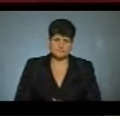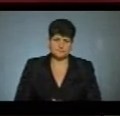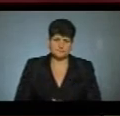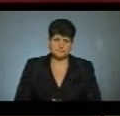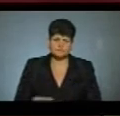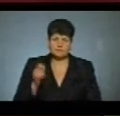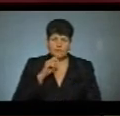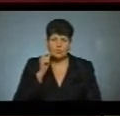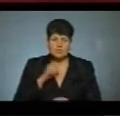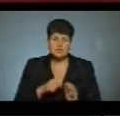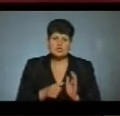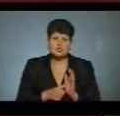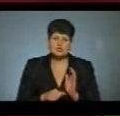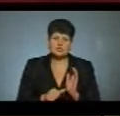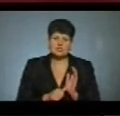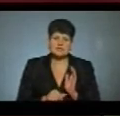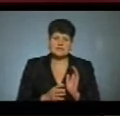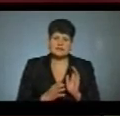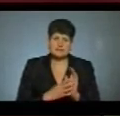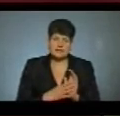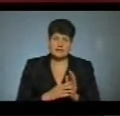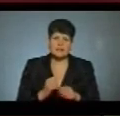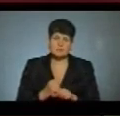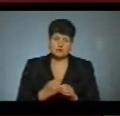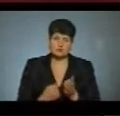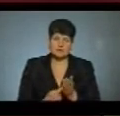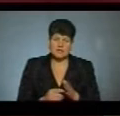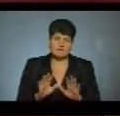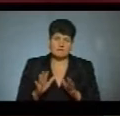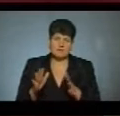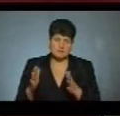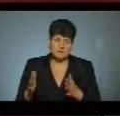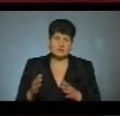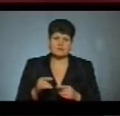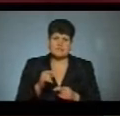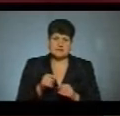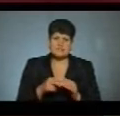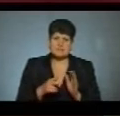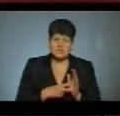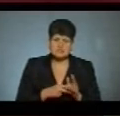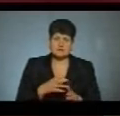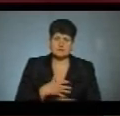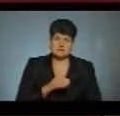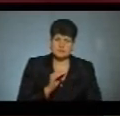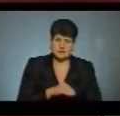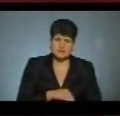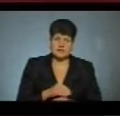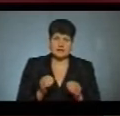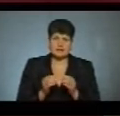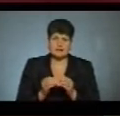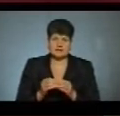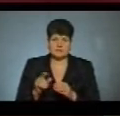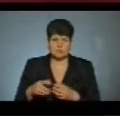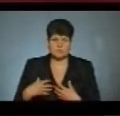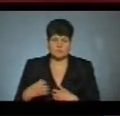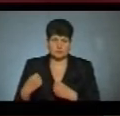В Україні 669 лабораторно підтверджених випадків COVID-19, з них 17 летальних, 10 пацієнтів